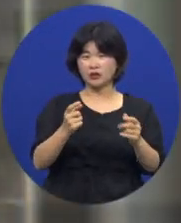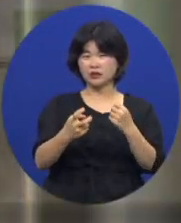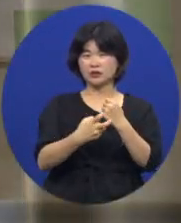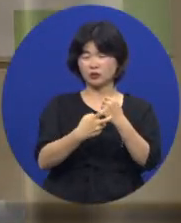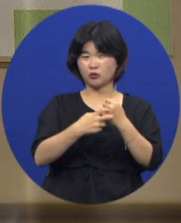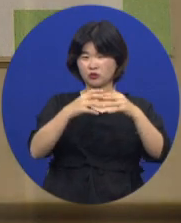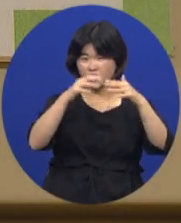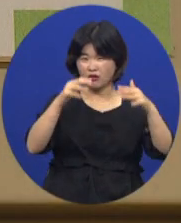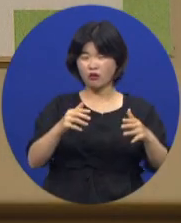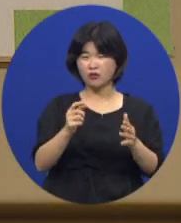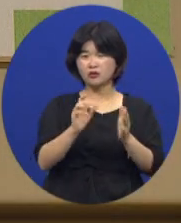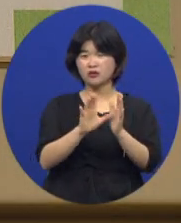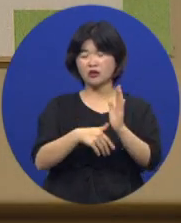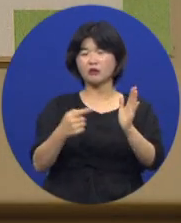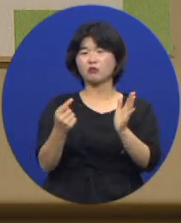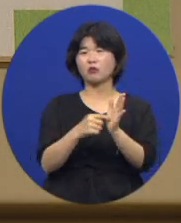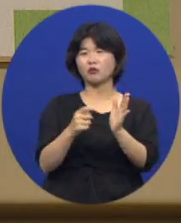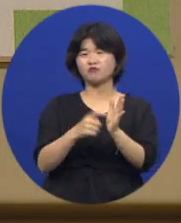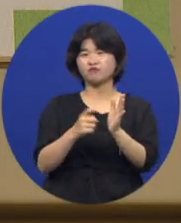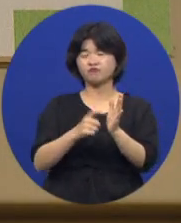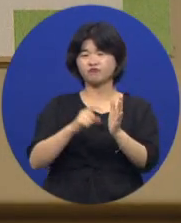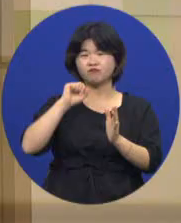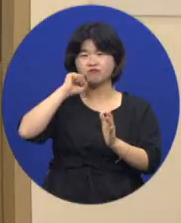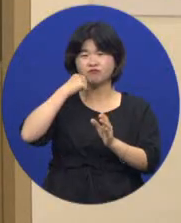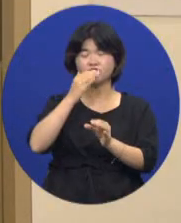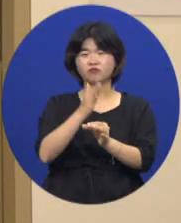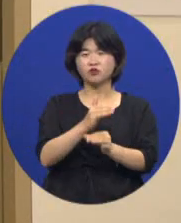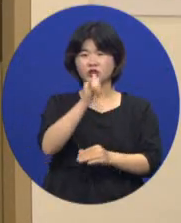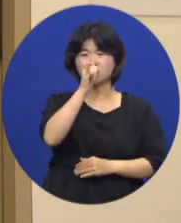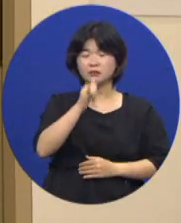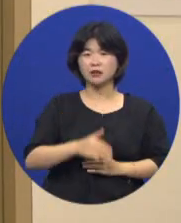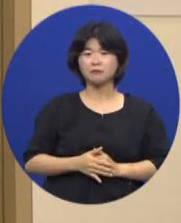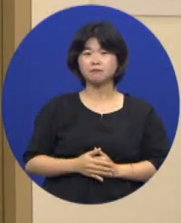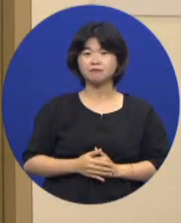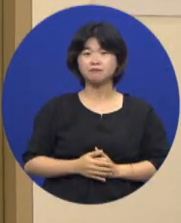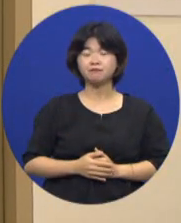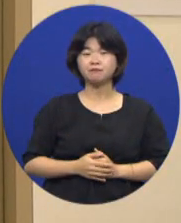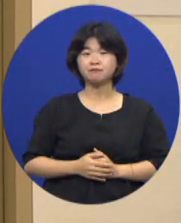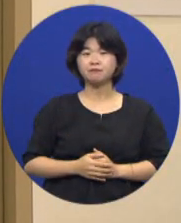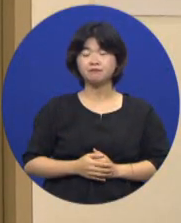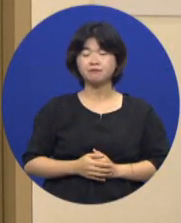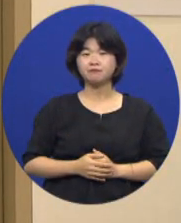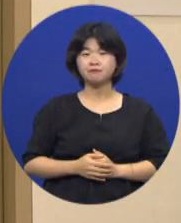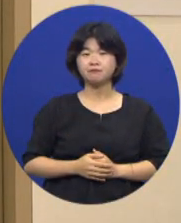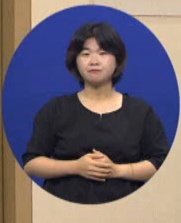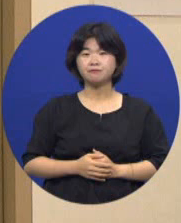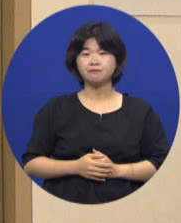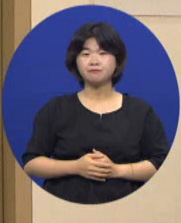의료체계가 어느 때보다 심각한 상황을 맞고 있습니다. MBC 뉴스 홍수현입니다.